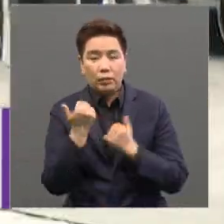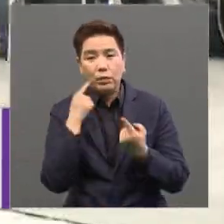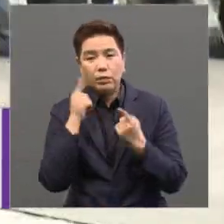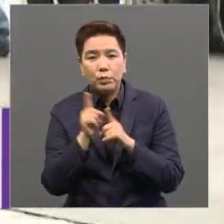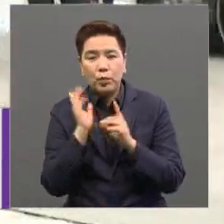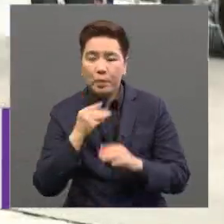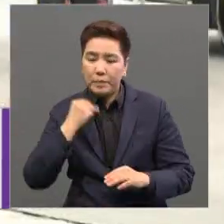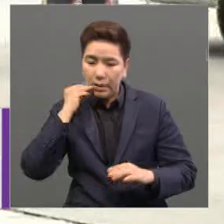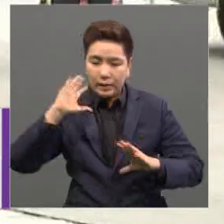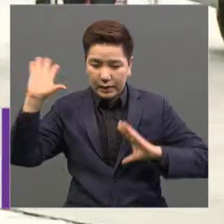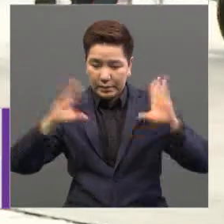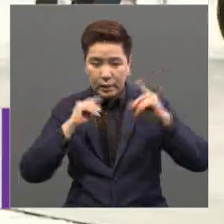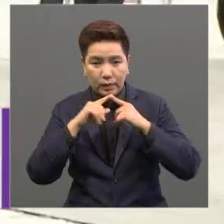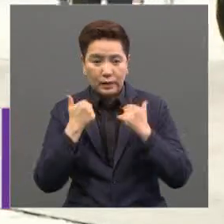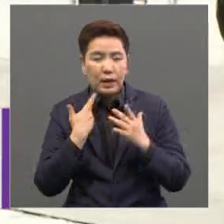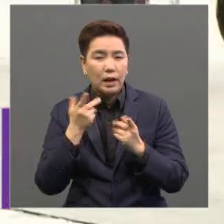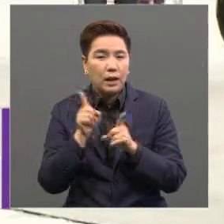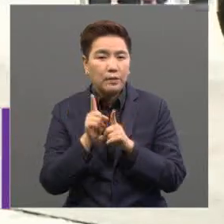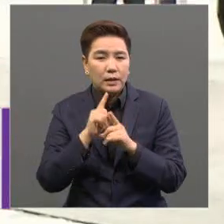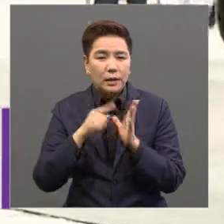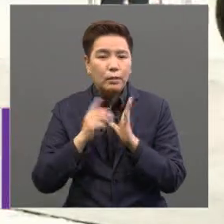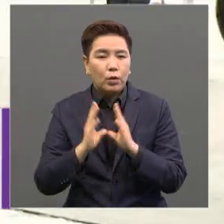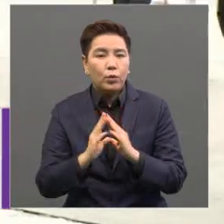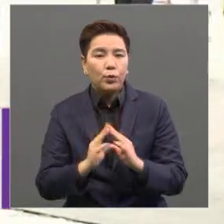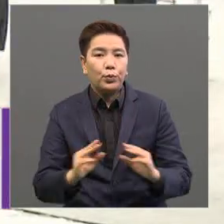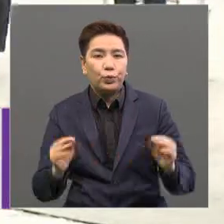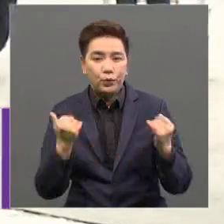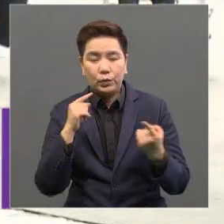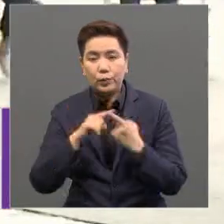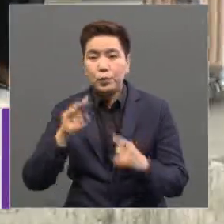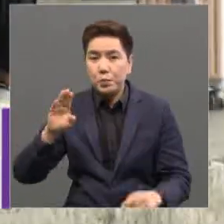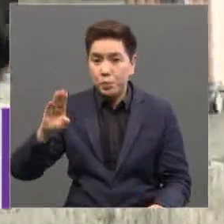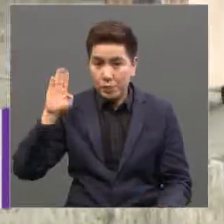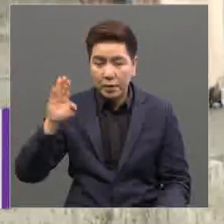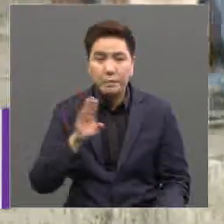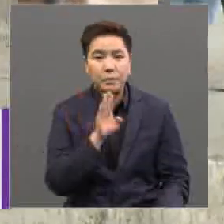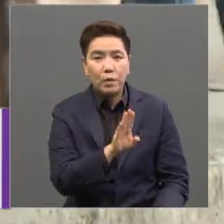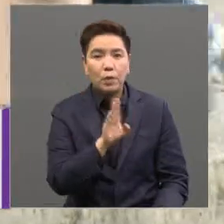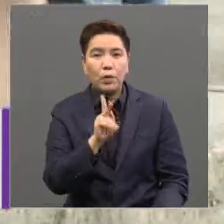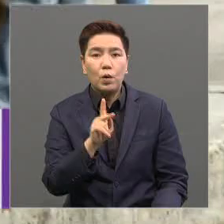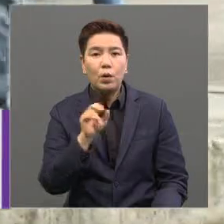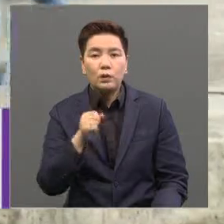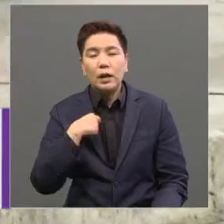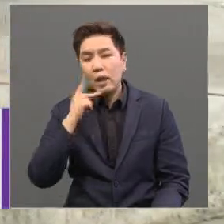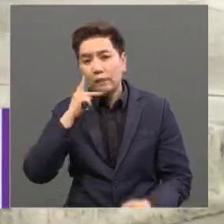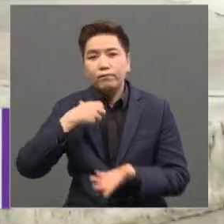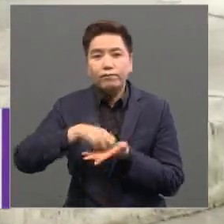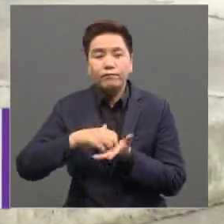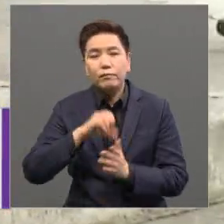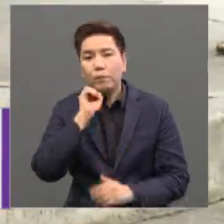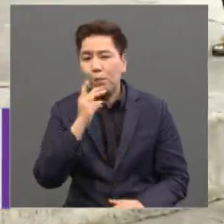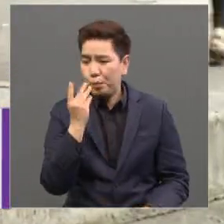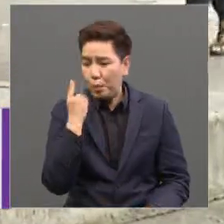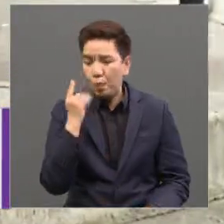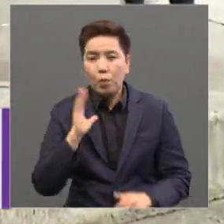คนกลับมาเยอะแล้วพอช่วงสายๆเนี่ยก็เริ่มบังตานั่นเองนะครับด้านบริษัทขนส่งจำกัดองค์บขสก็รายงานนะครับเมื่อวานนี้